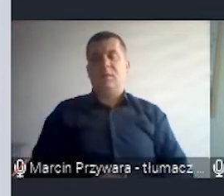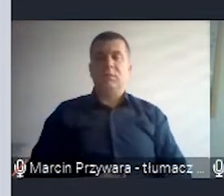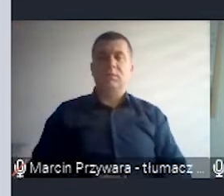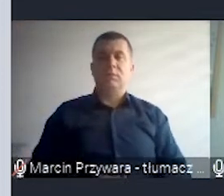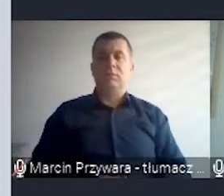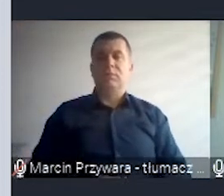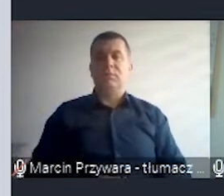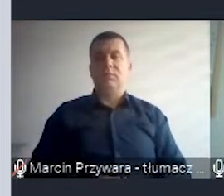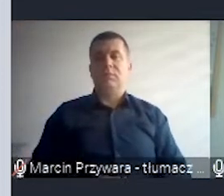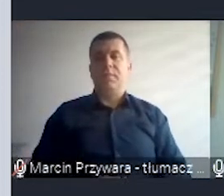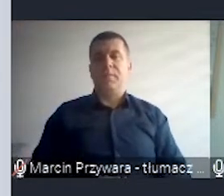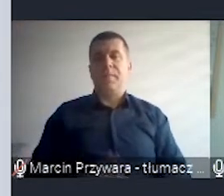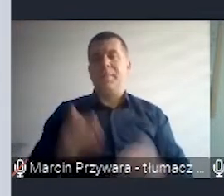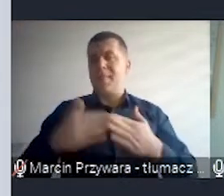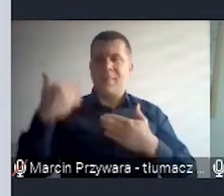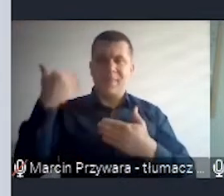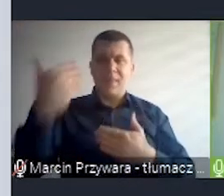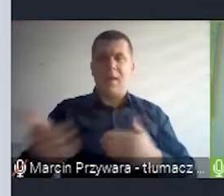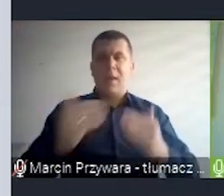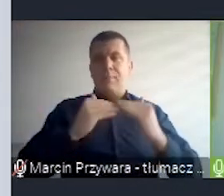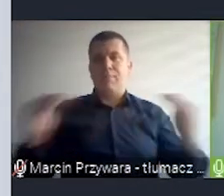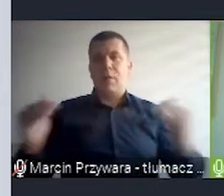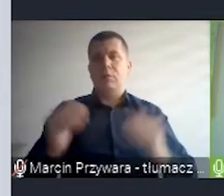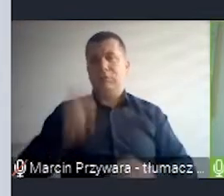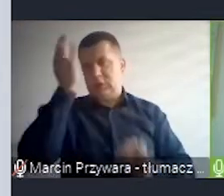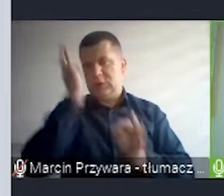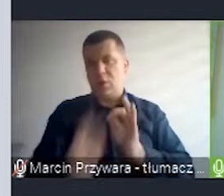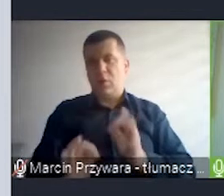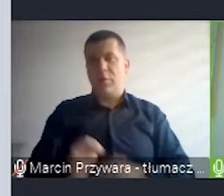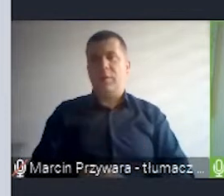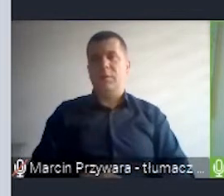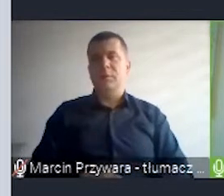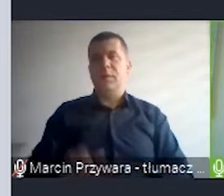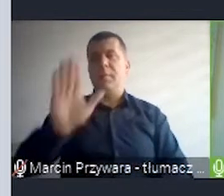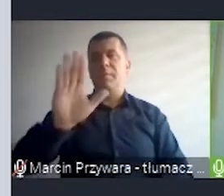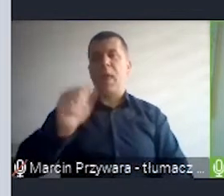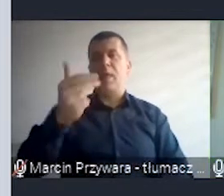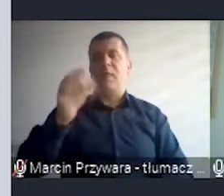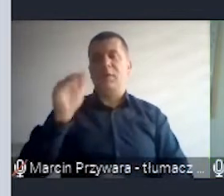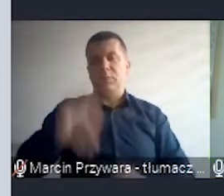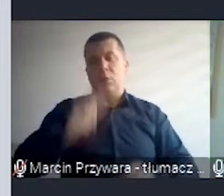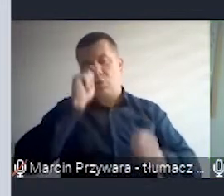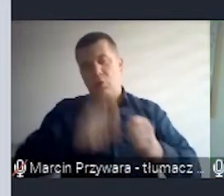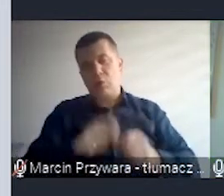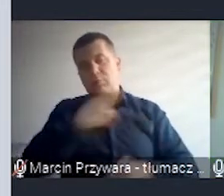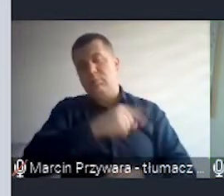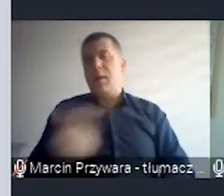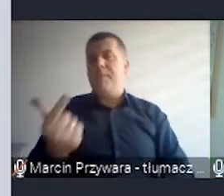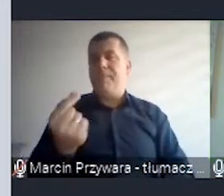Na takim najdalszym poziomie szczegółowości beneficjent może kontrolować